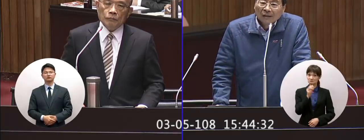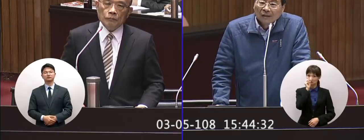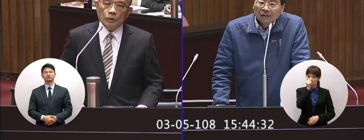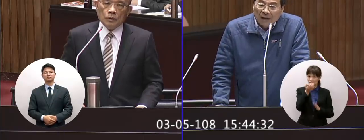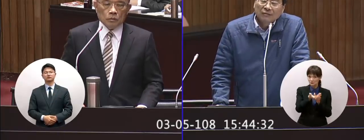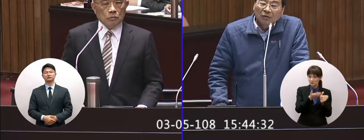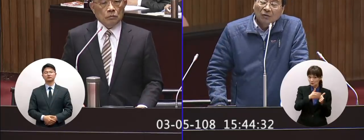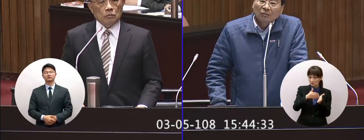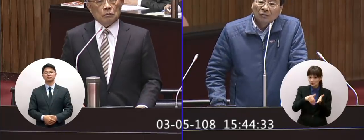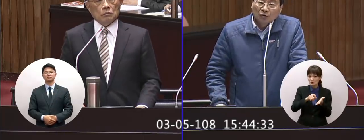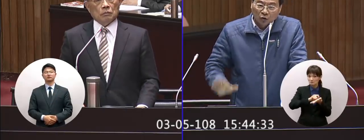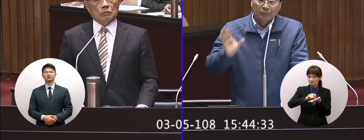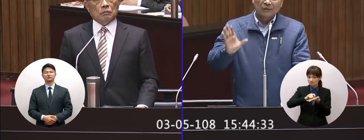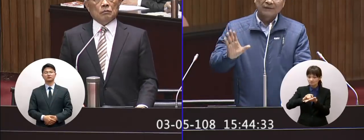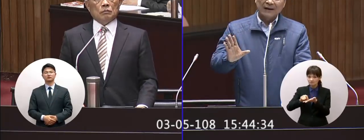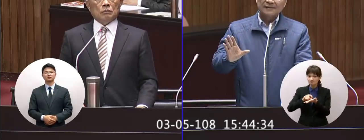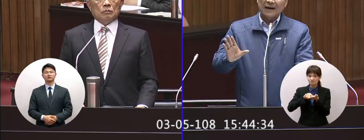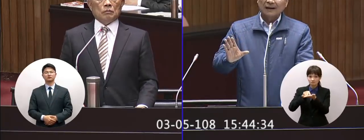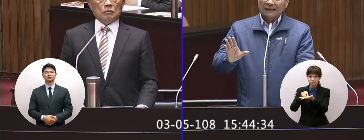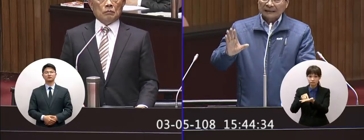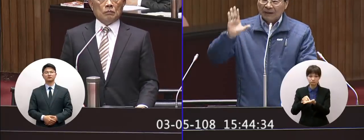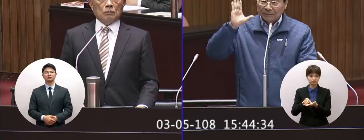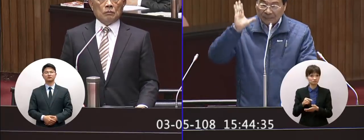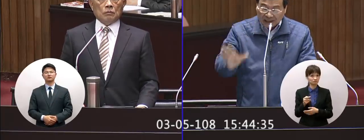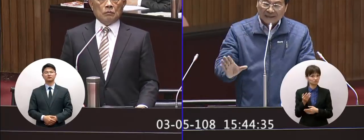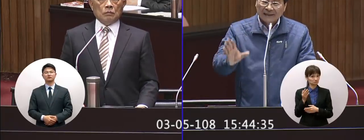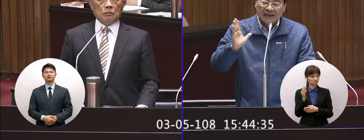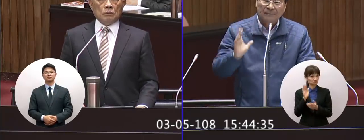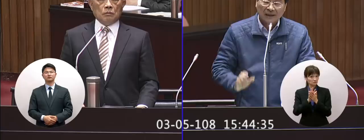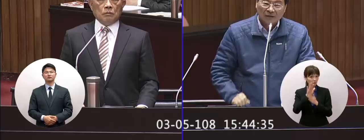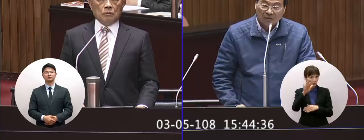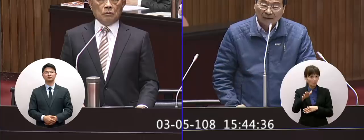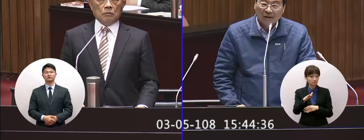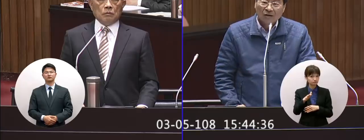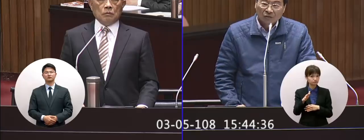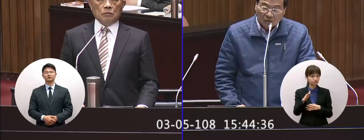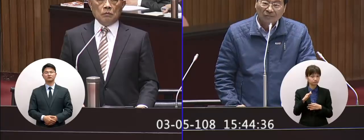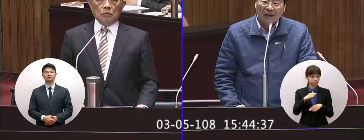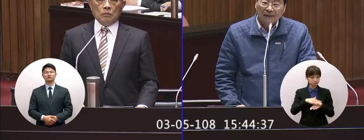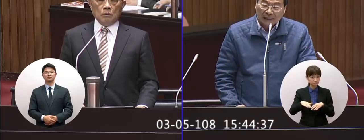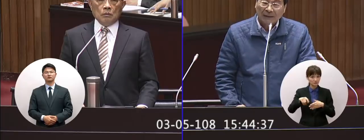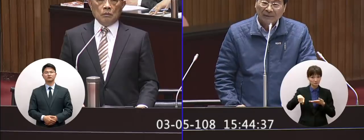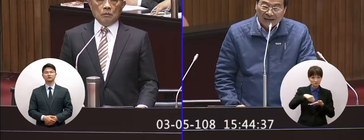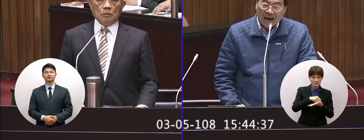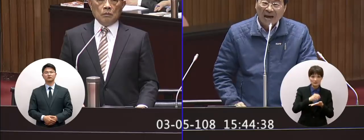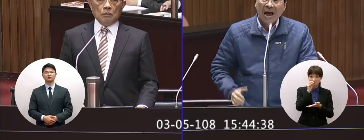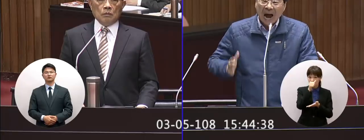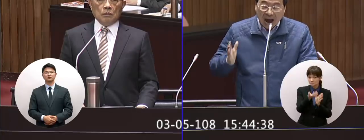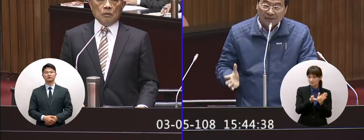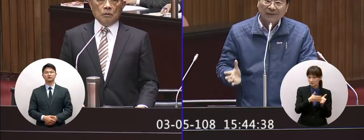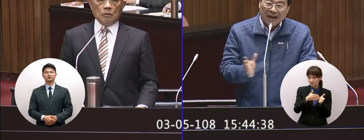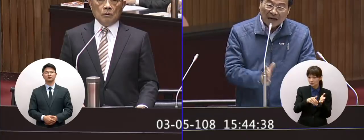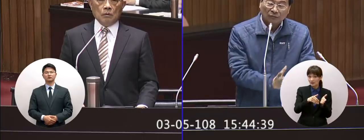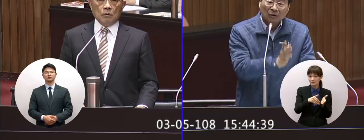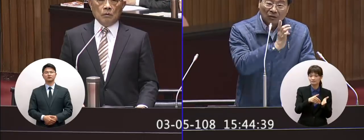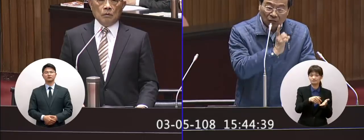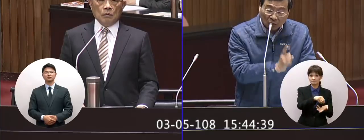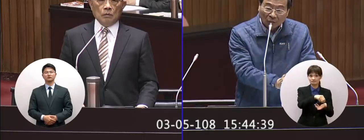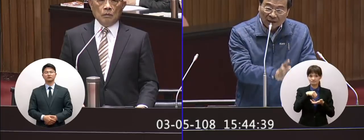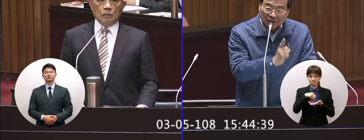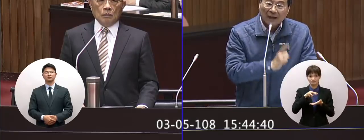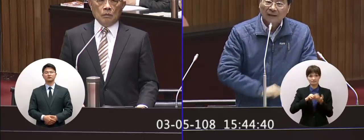算，到时候初步的方向是会编特别预算送到立法院来，还是会纳